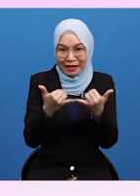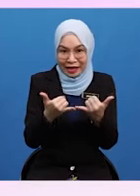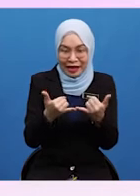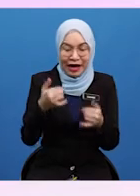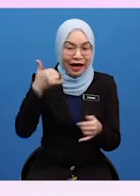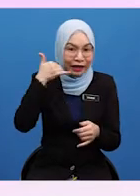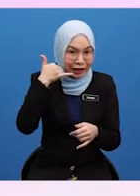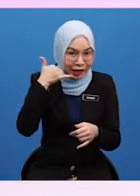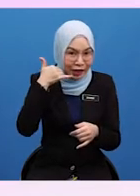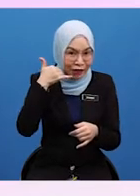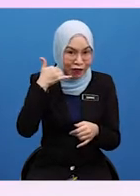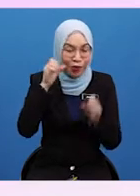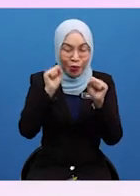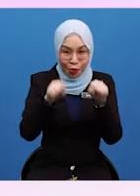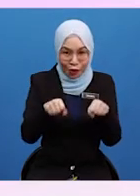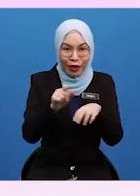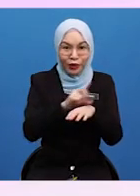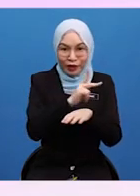dirumah dengan